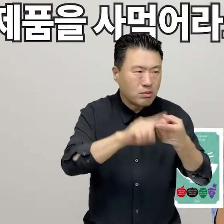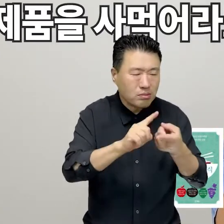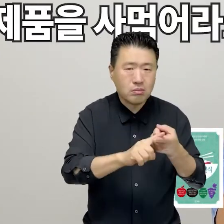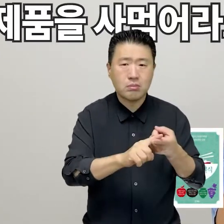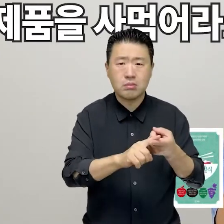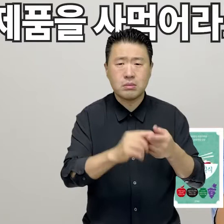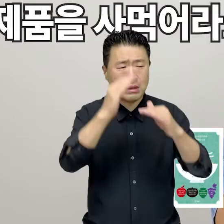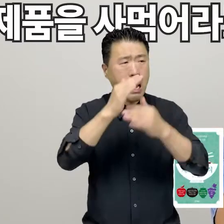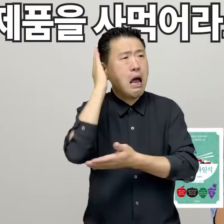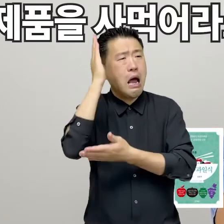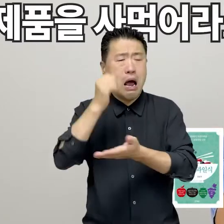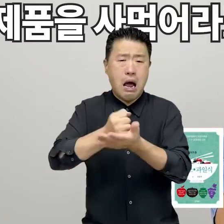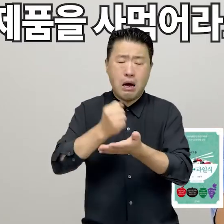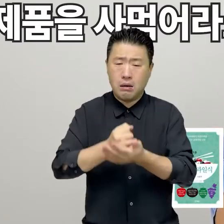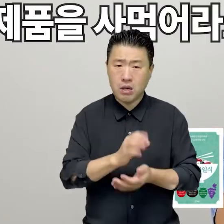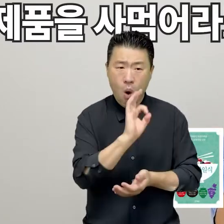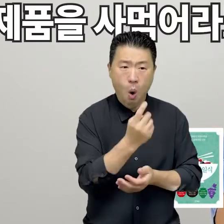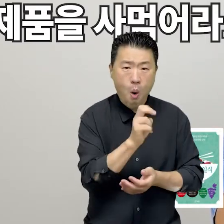콜레스테롤이라든요.